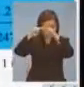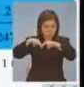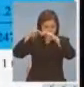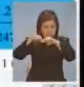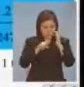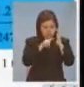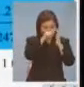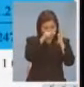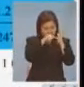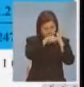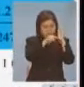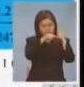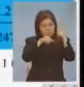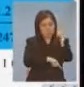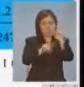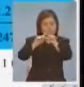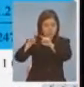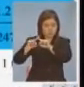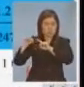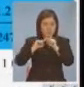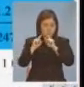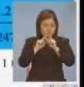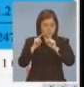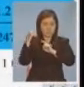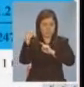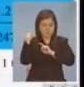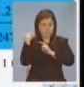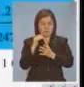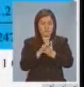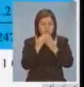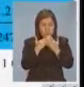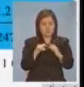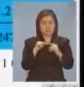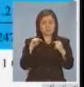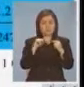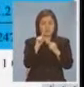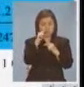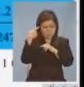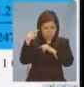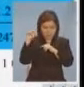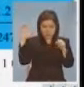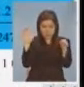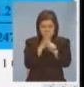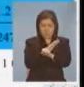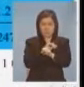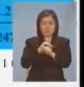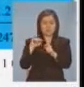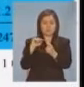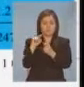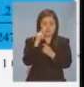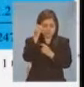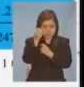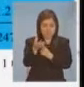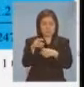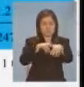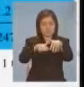ต่างๆที่ครอบคลุมกันอยู่พอสมควรค่ะท่านประธานปรากฏว่าเส้นทางที่จะเป็นประโยชน์ต่อพี่น้องประชาชนมากที่สุ